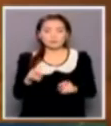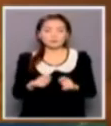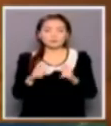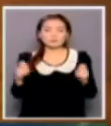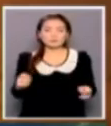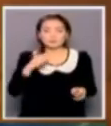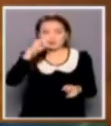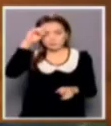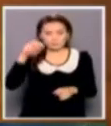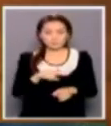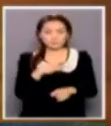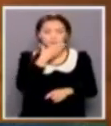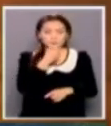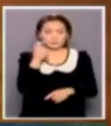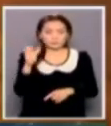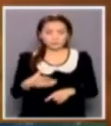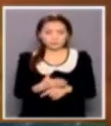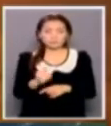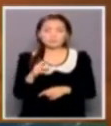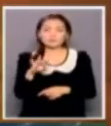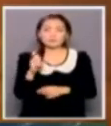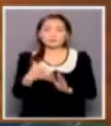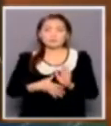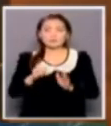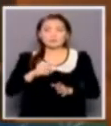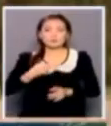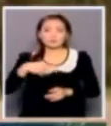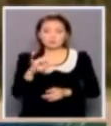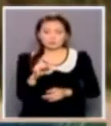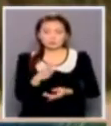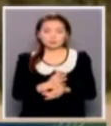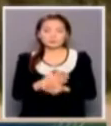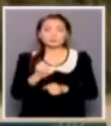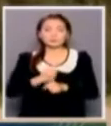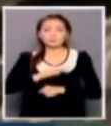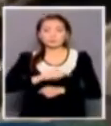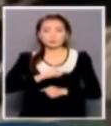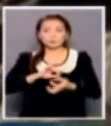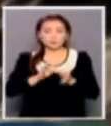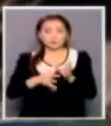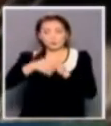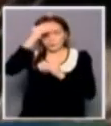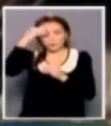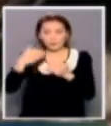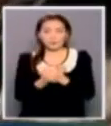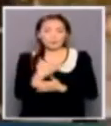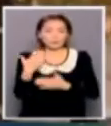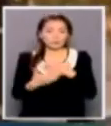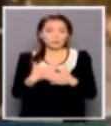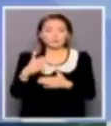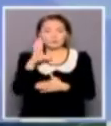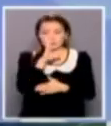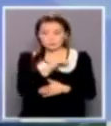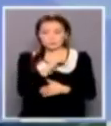шығарған қазақ әдебиетінің көрнекті тұлғасы. Жұмекен танушы Амангелді Кеңшілікұлы ақын шығармашылығына жетіңілген сайын жаңа қырлары мен